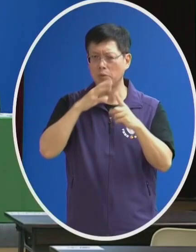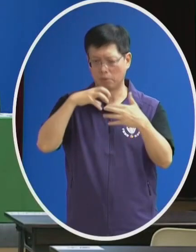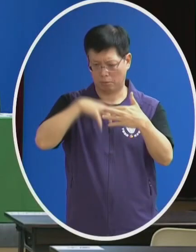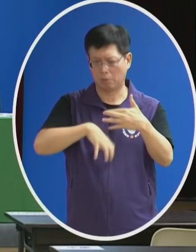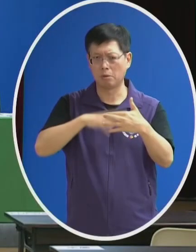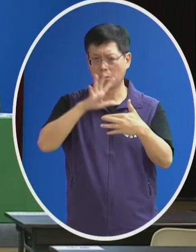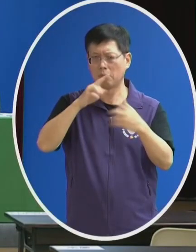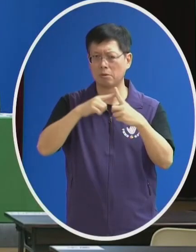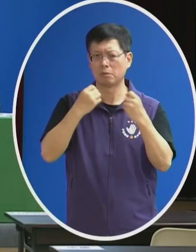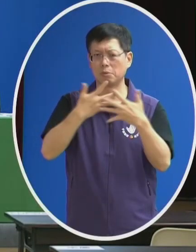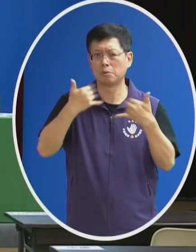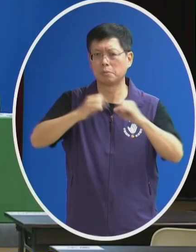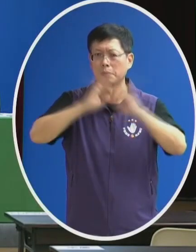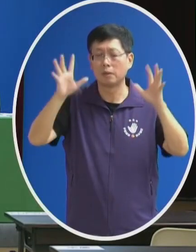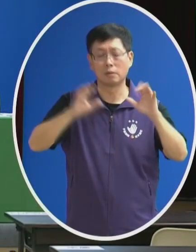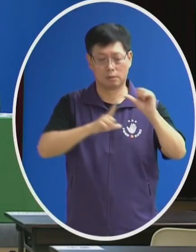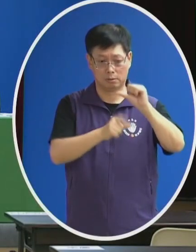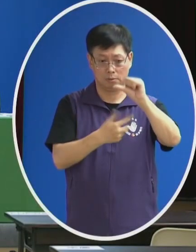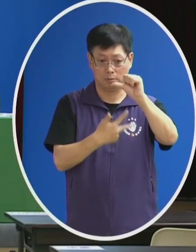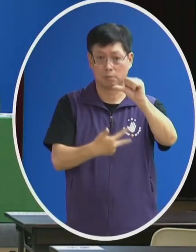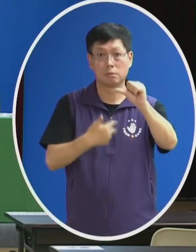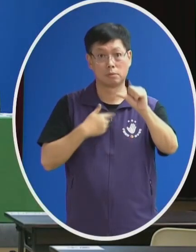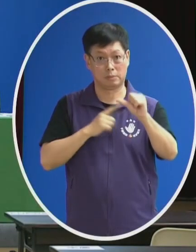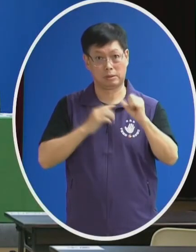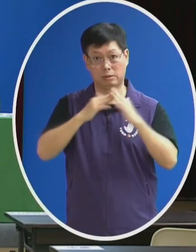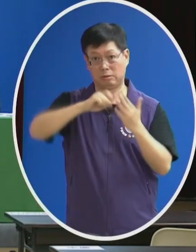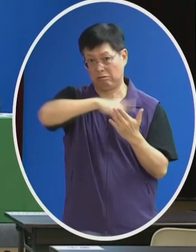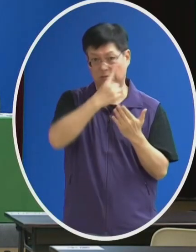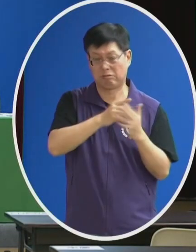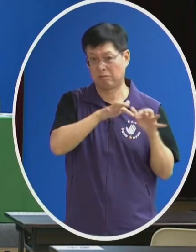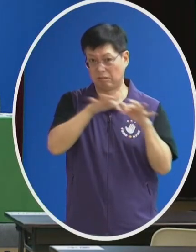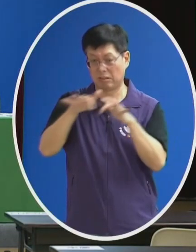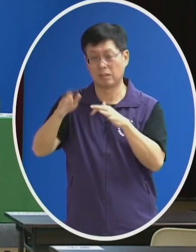众在网络上 po 文说，他五月七号一家人去这个